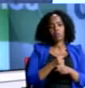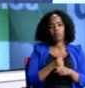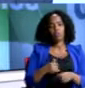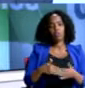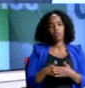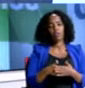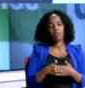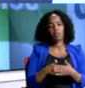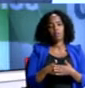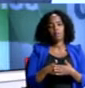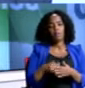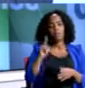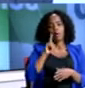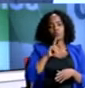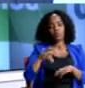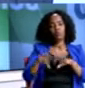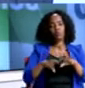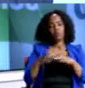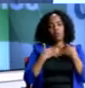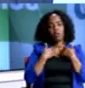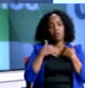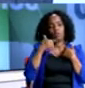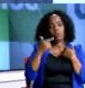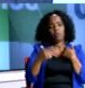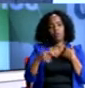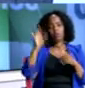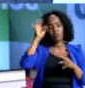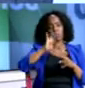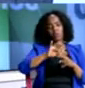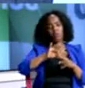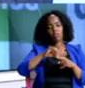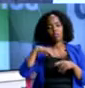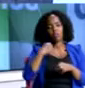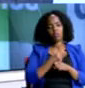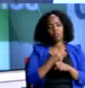eddege malgochu qemne kenje durret yero tiye fenni hasofnu